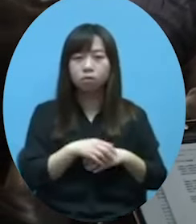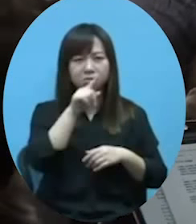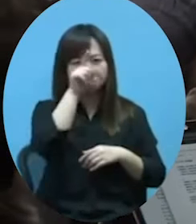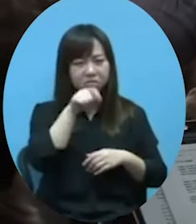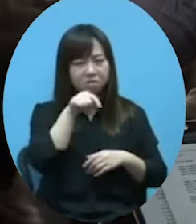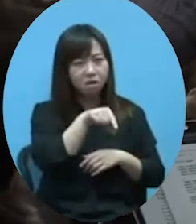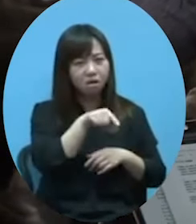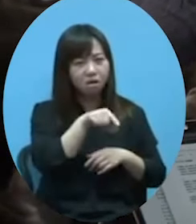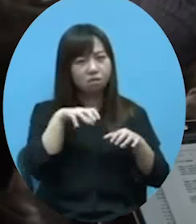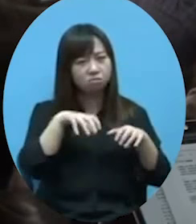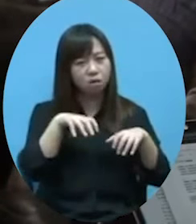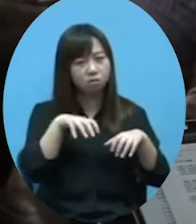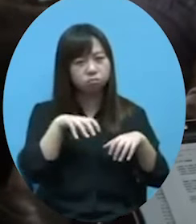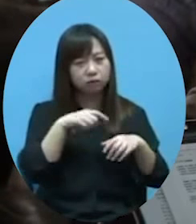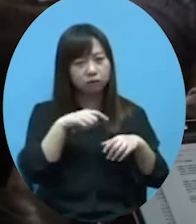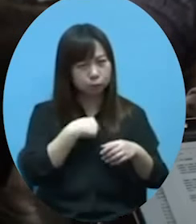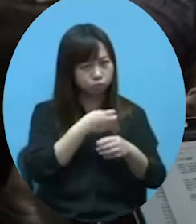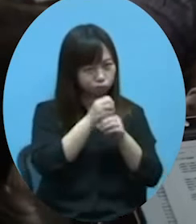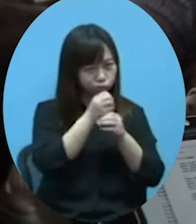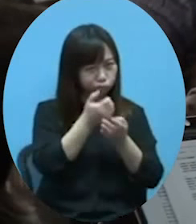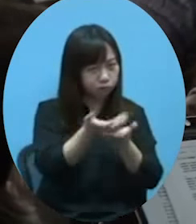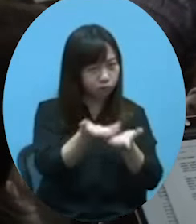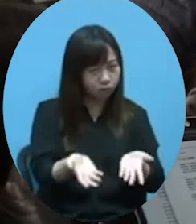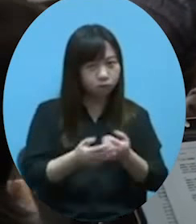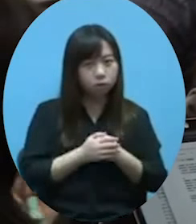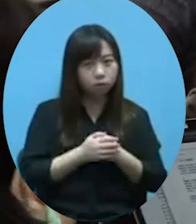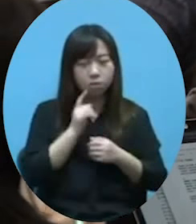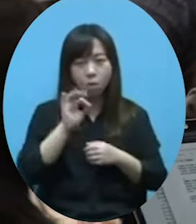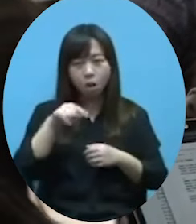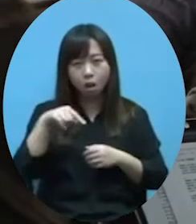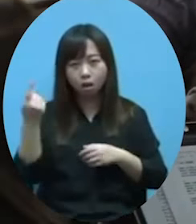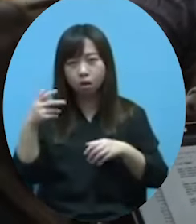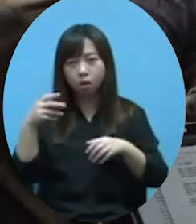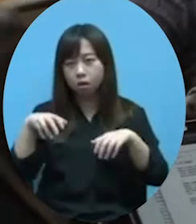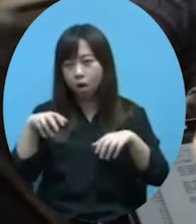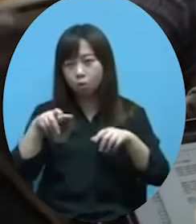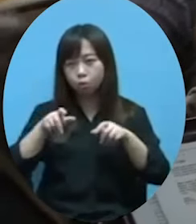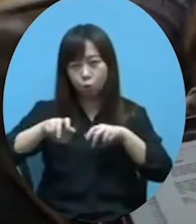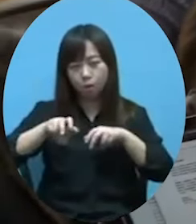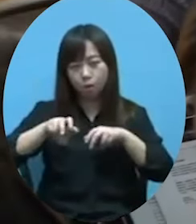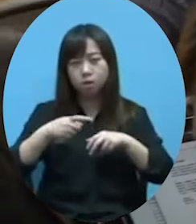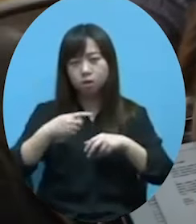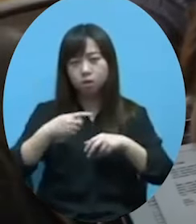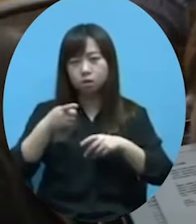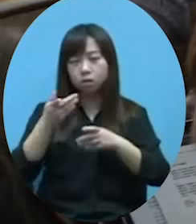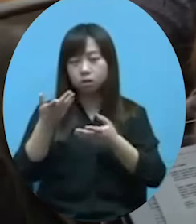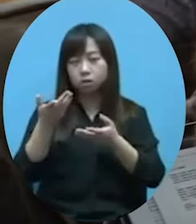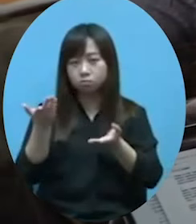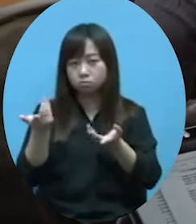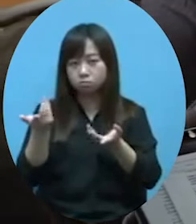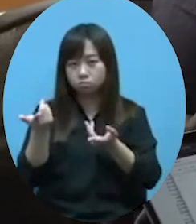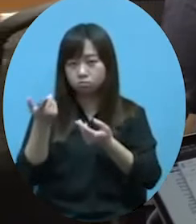任患嗎有任有任何患?